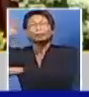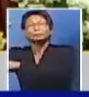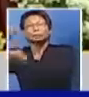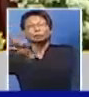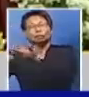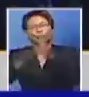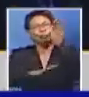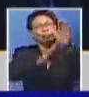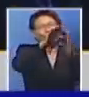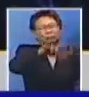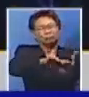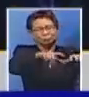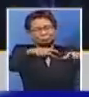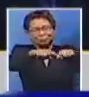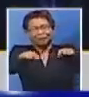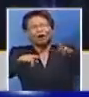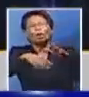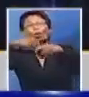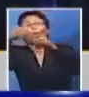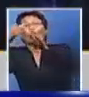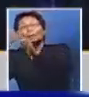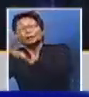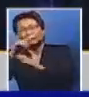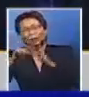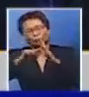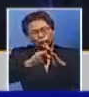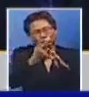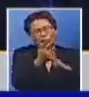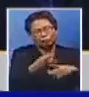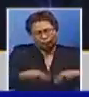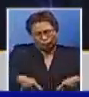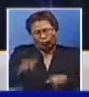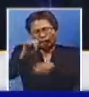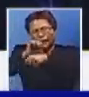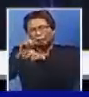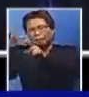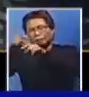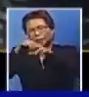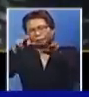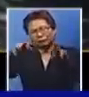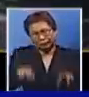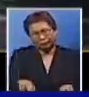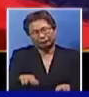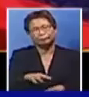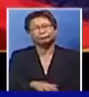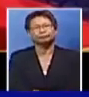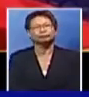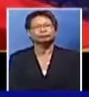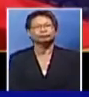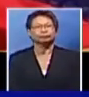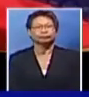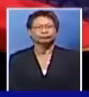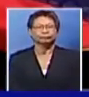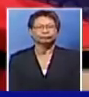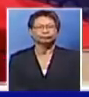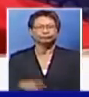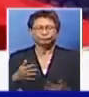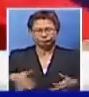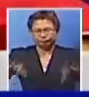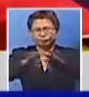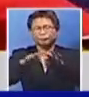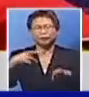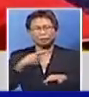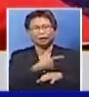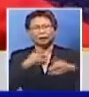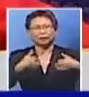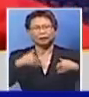ialah membangunkan kawasan luar bandar serta mewujudkan peluang pekerjaan kepada rakyat. Penting kita mempunyai sebuah